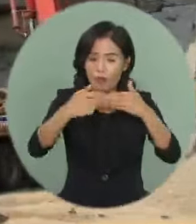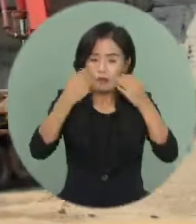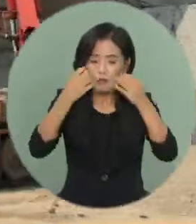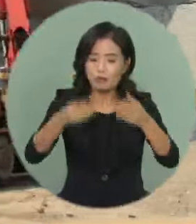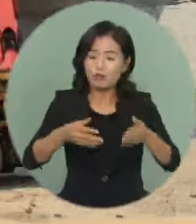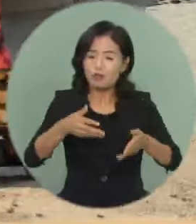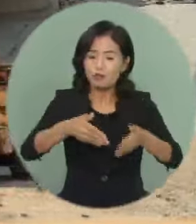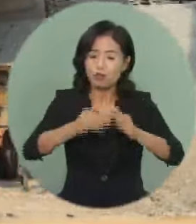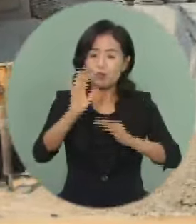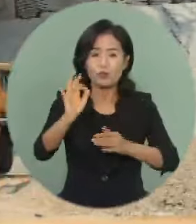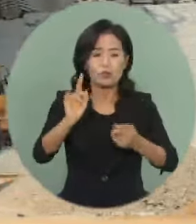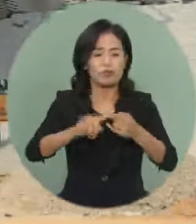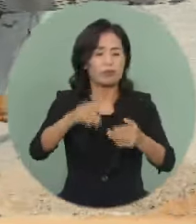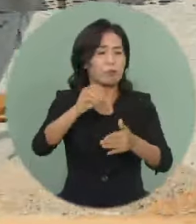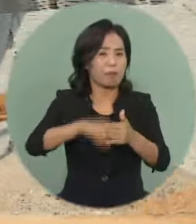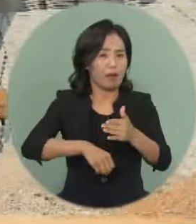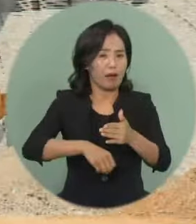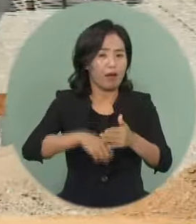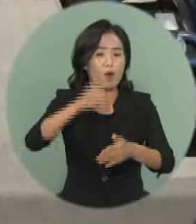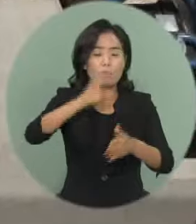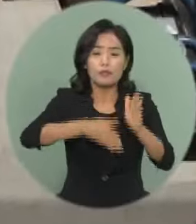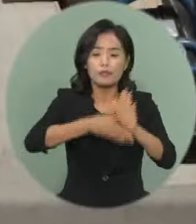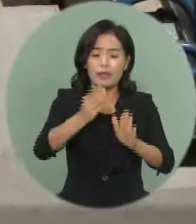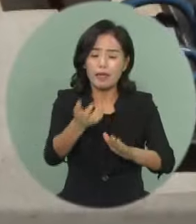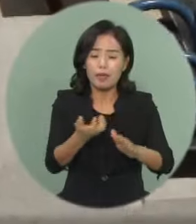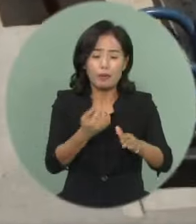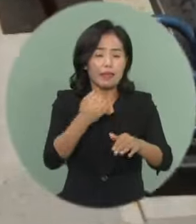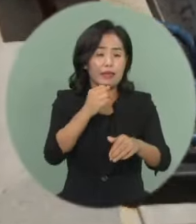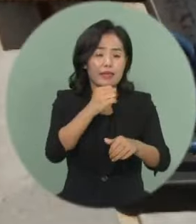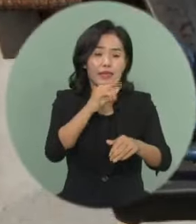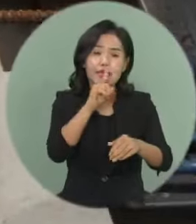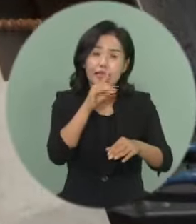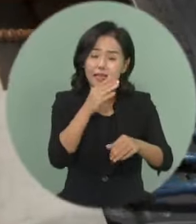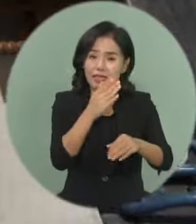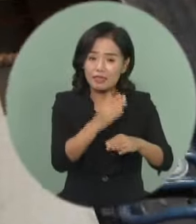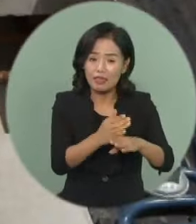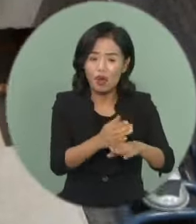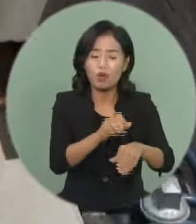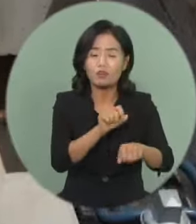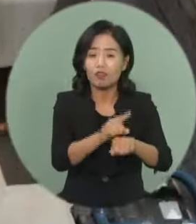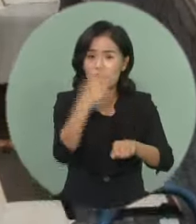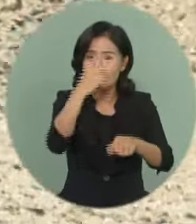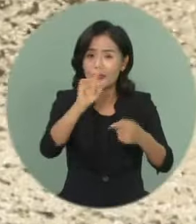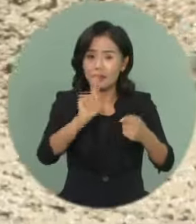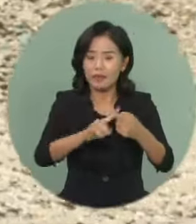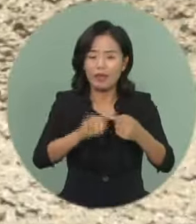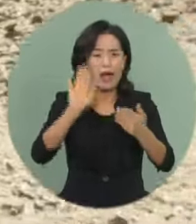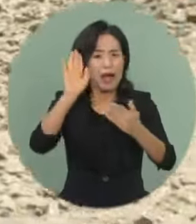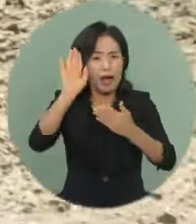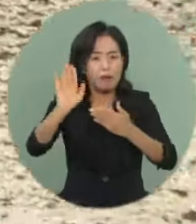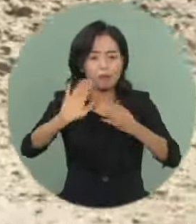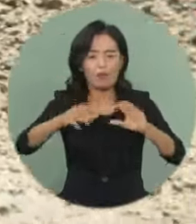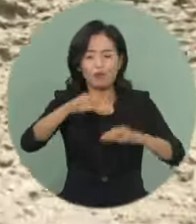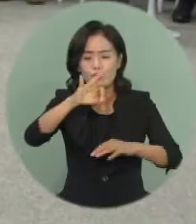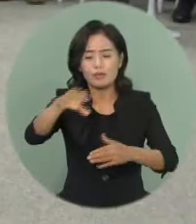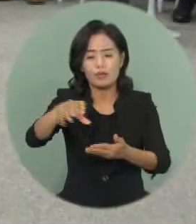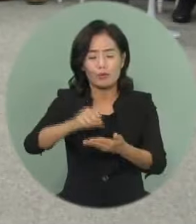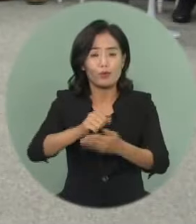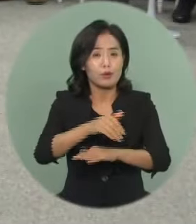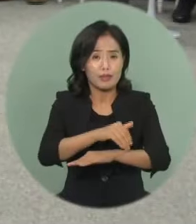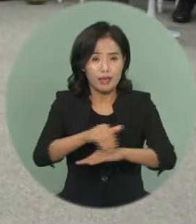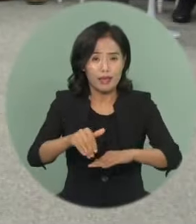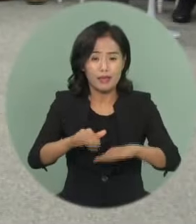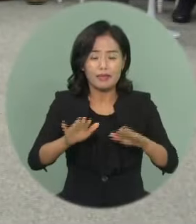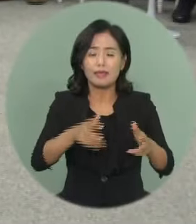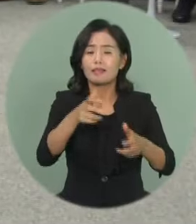안에서 빠졌습니다 광주시는 예비타당성 면제 등을 통해 추국 를한 계획입니다